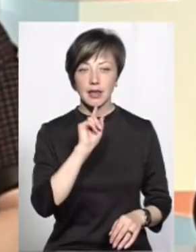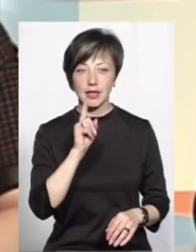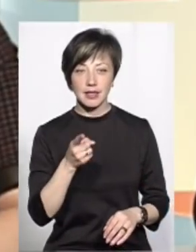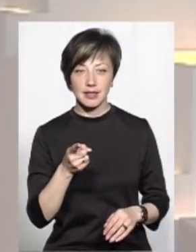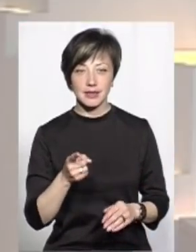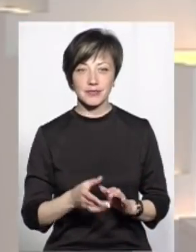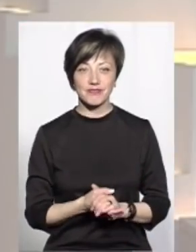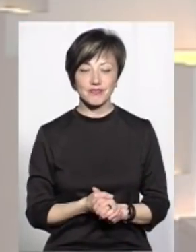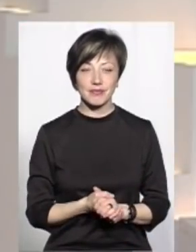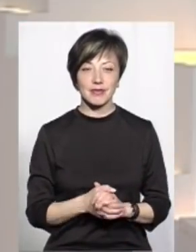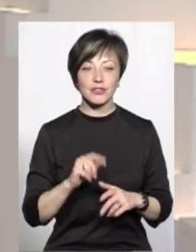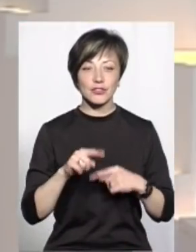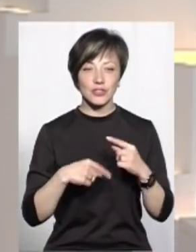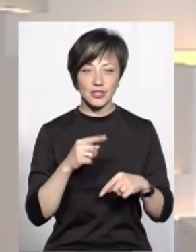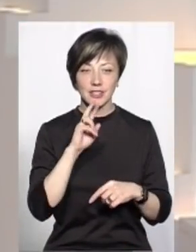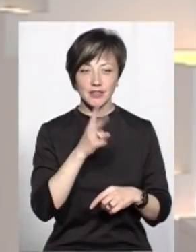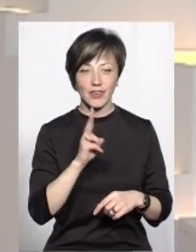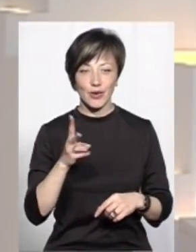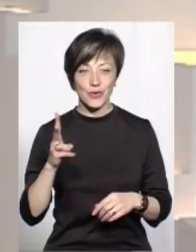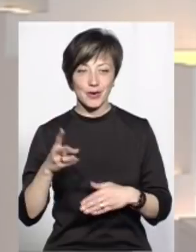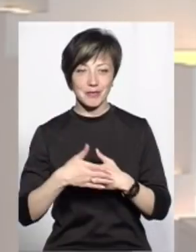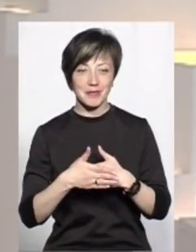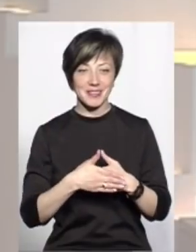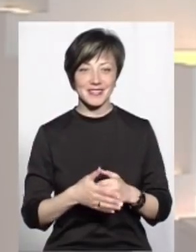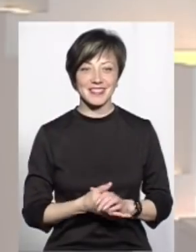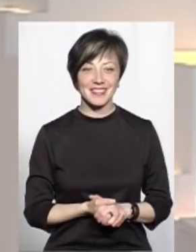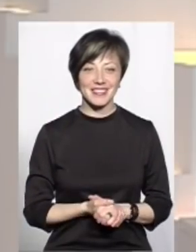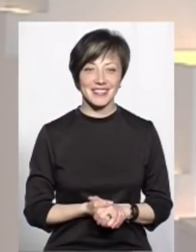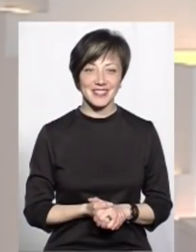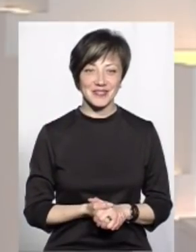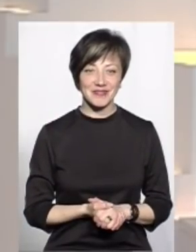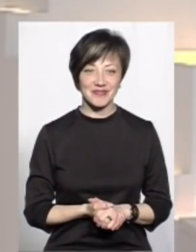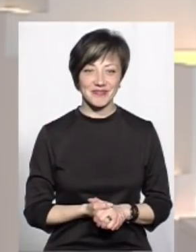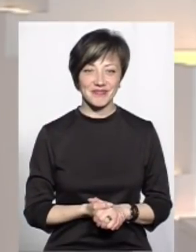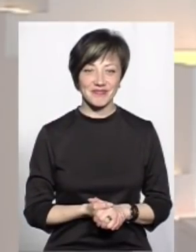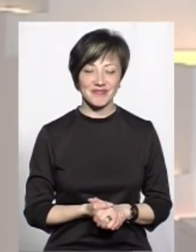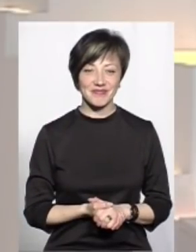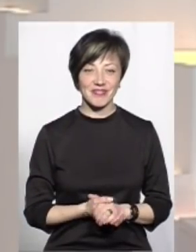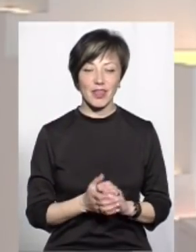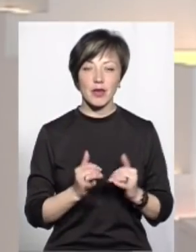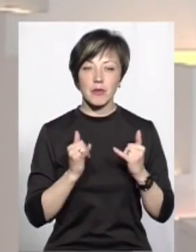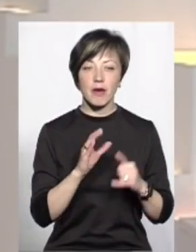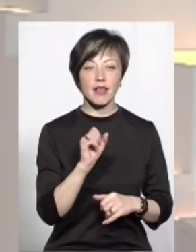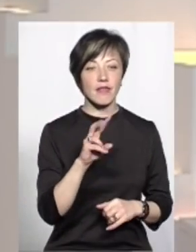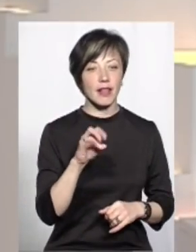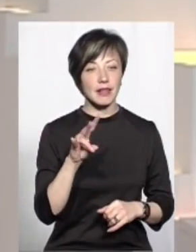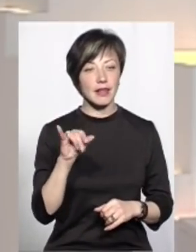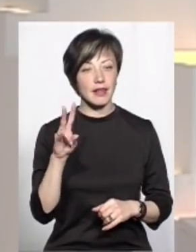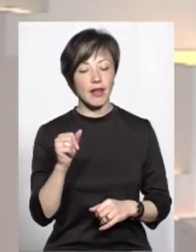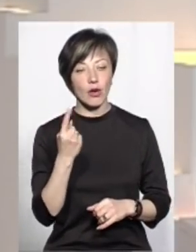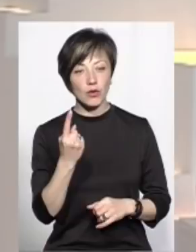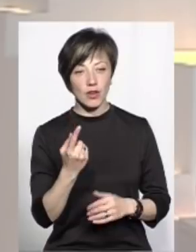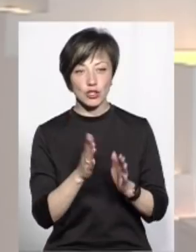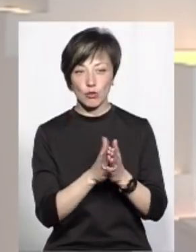Зрозуміло. Ну, через 2 роки виходить приблизно більше туди-сюди. Пані Валентино, от в одній із ваших